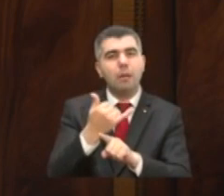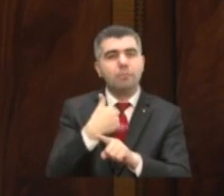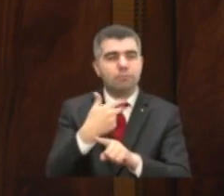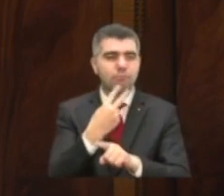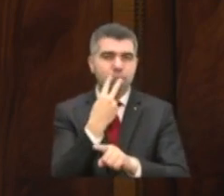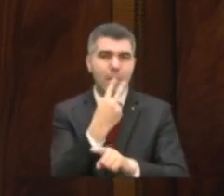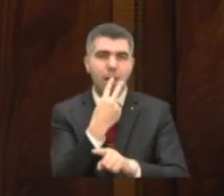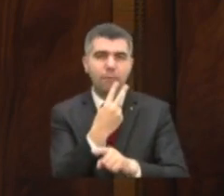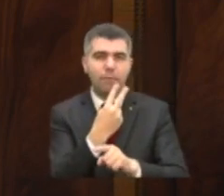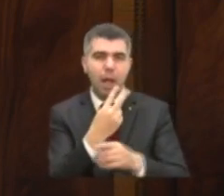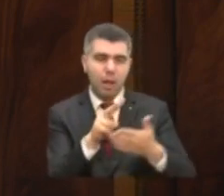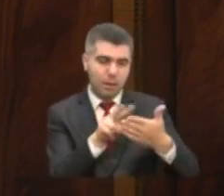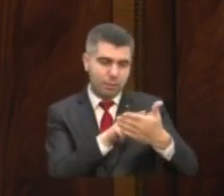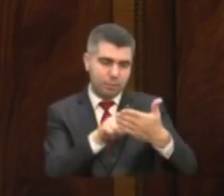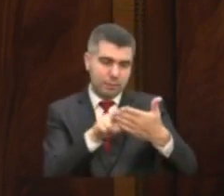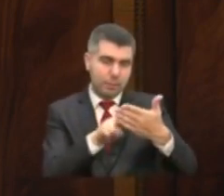المشروع القانون،